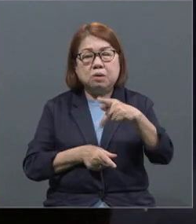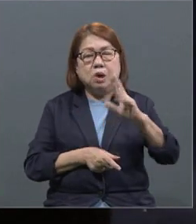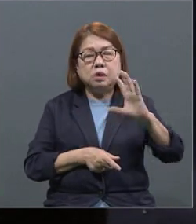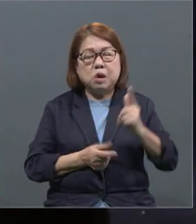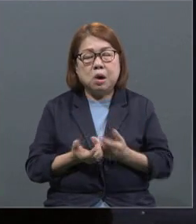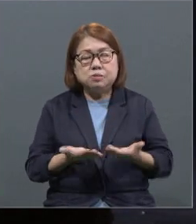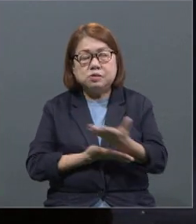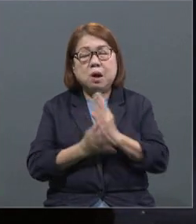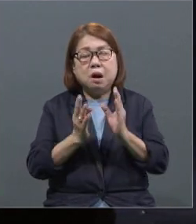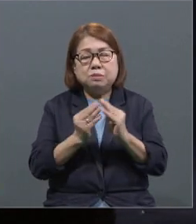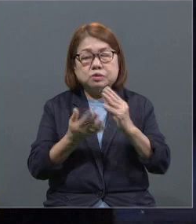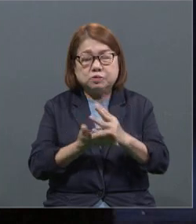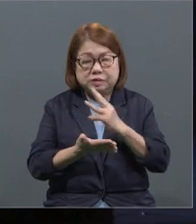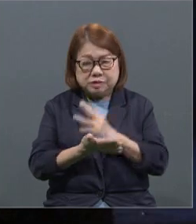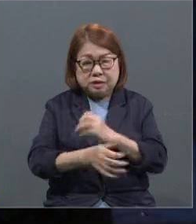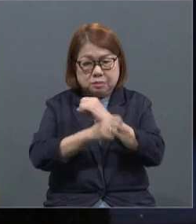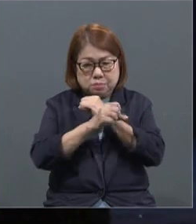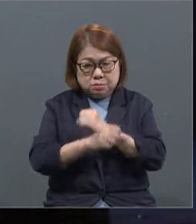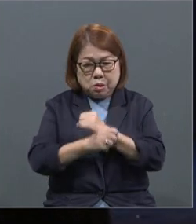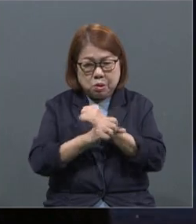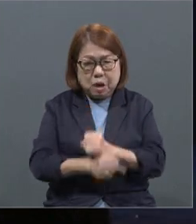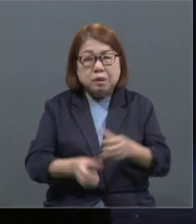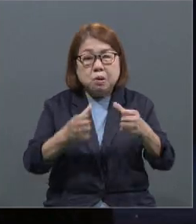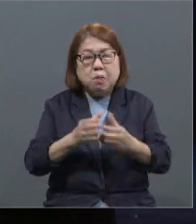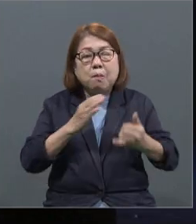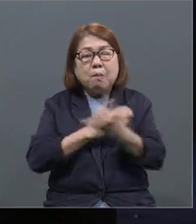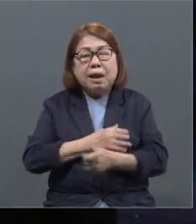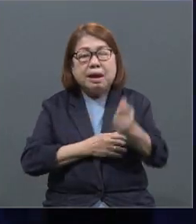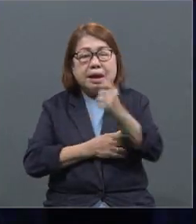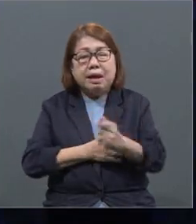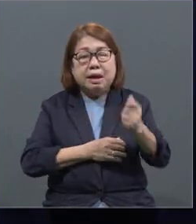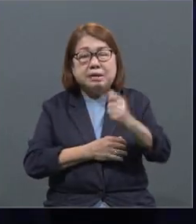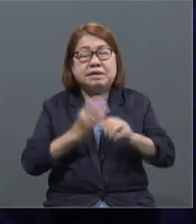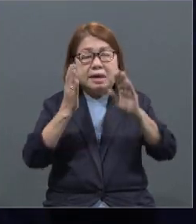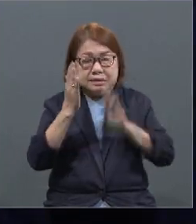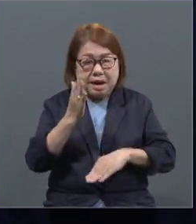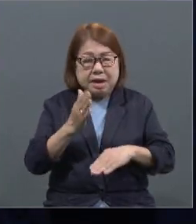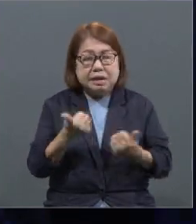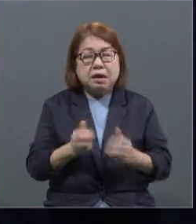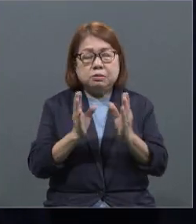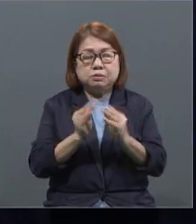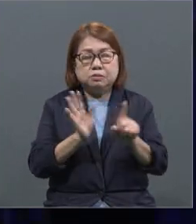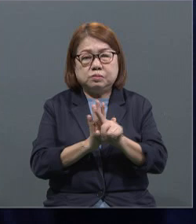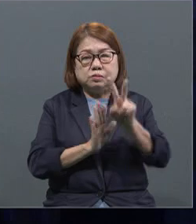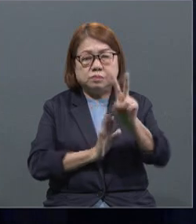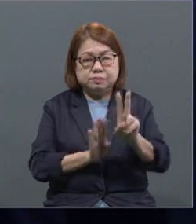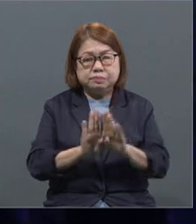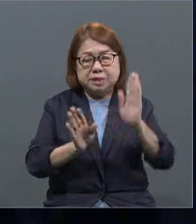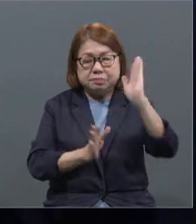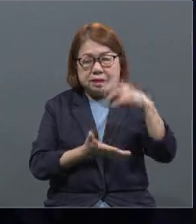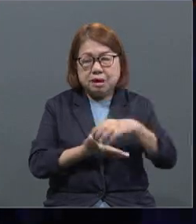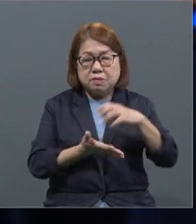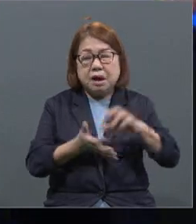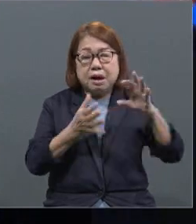ด้านการต่อต้านการทุจริตคอร์รัปชั่นในระดับภูมิภาคเอเชียตะวันออกเฉียงใต้ครั้งที่ 2พร้อมกล่าวปาฐกถาเรื่องการ